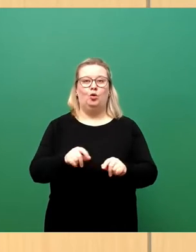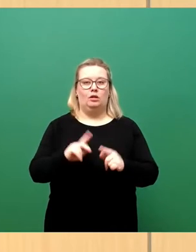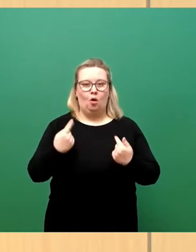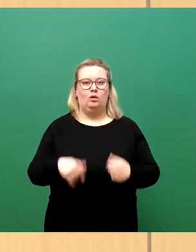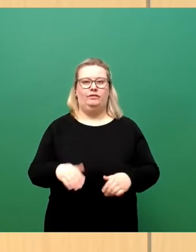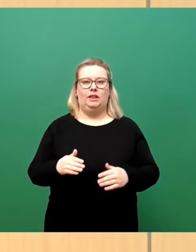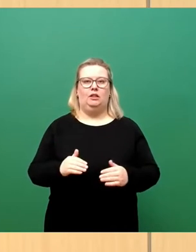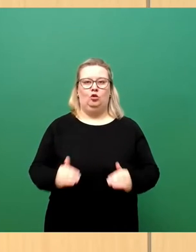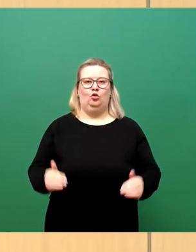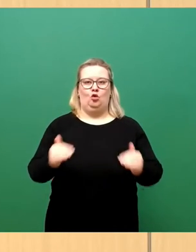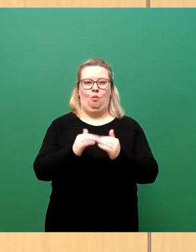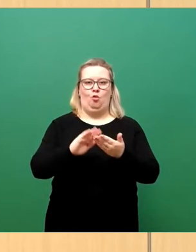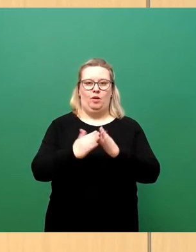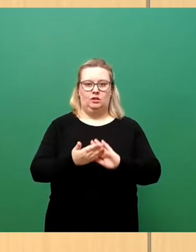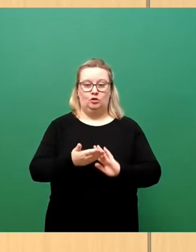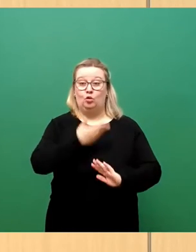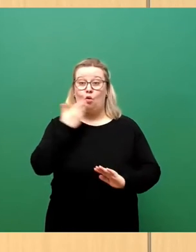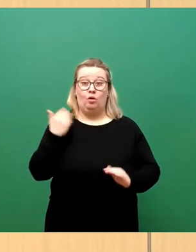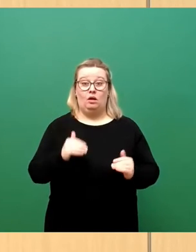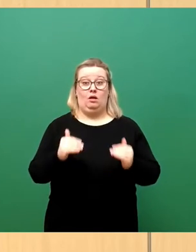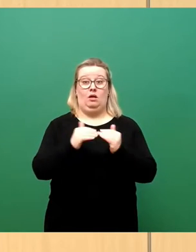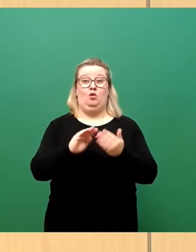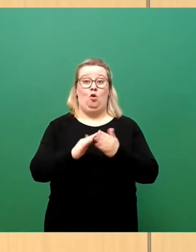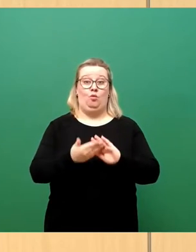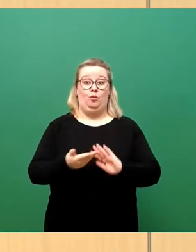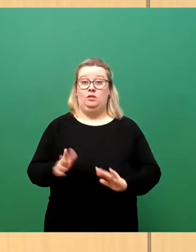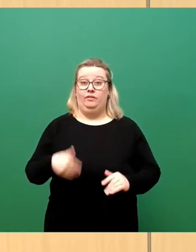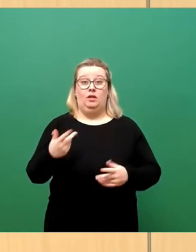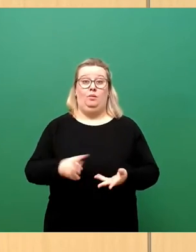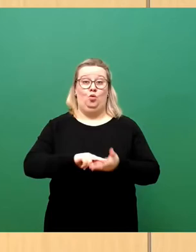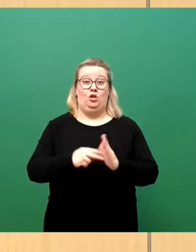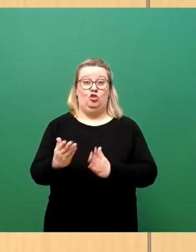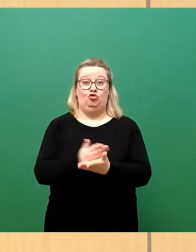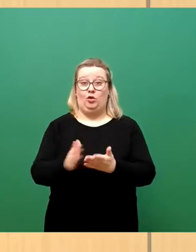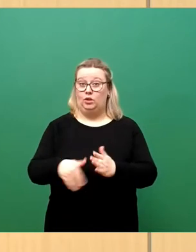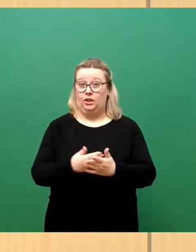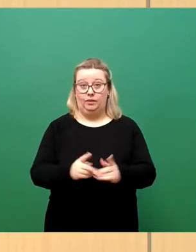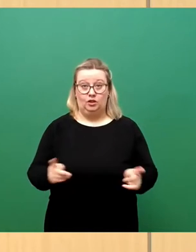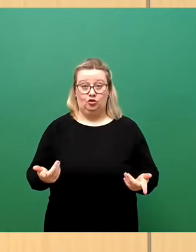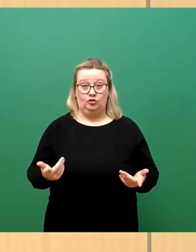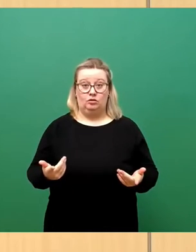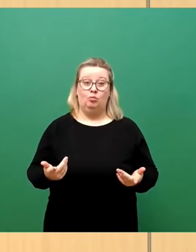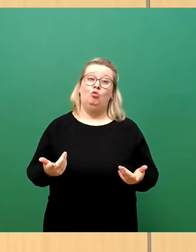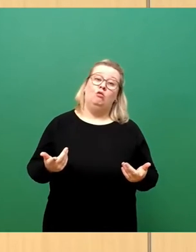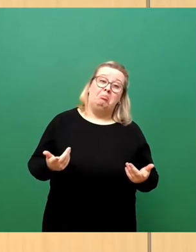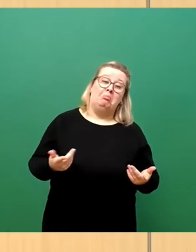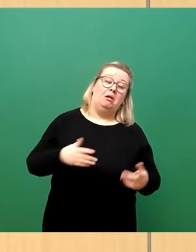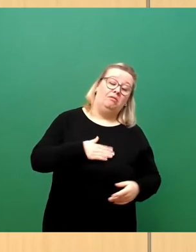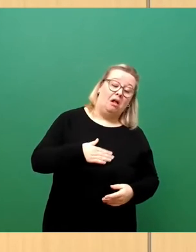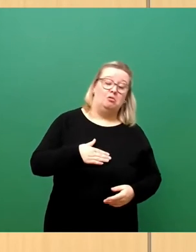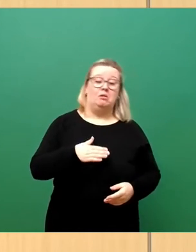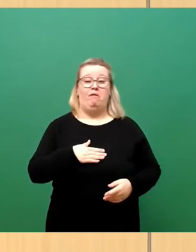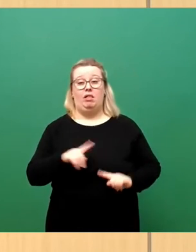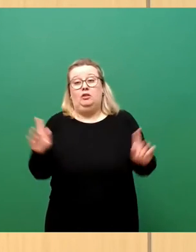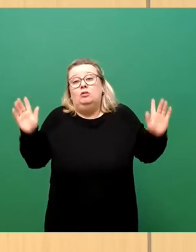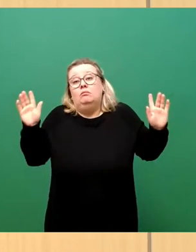ohne Kompromisse gibt es keine politischen Entscheidungen. Das kann man gut oder schlecht finden, aber es ist die